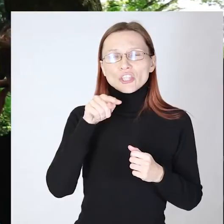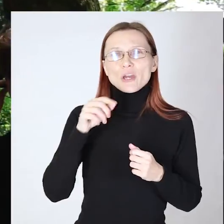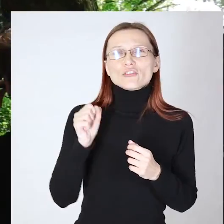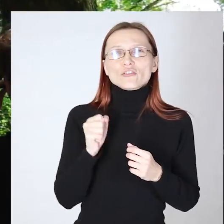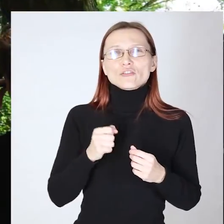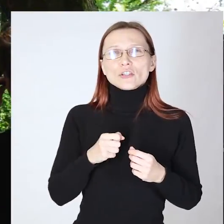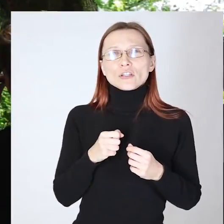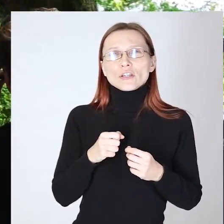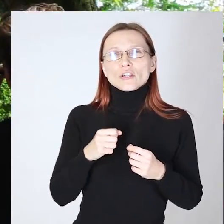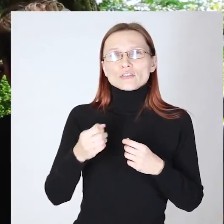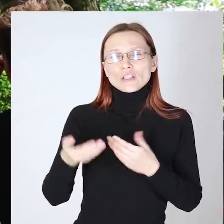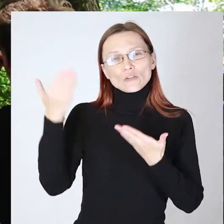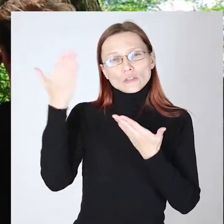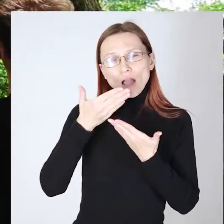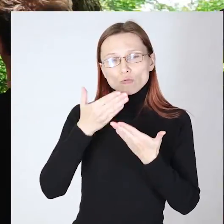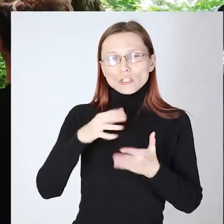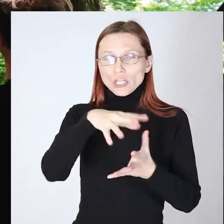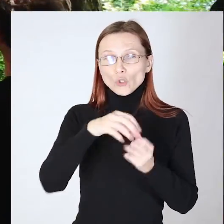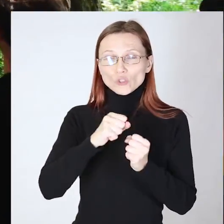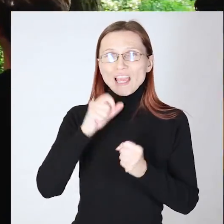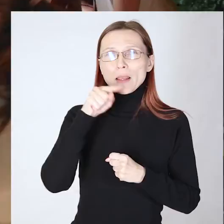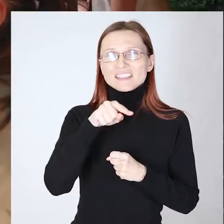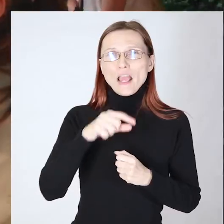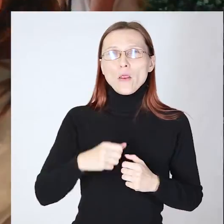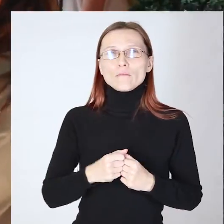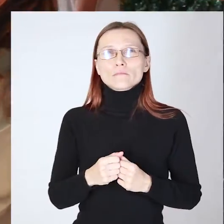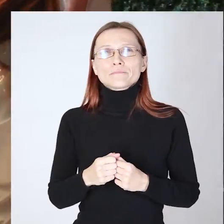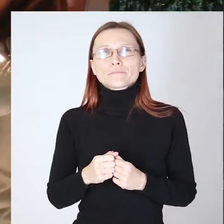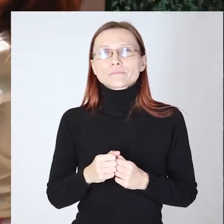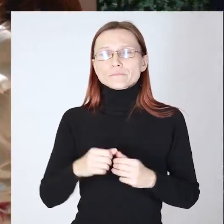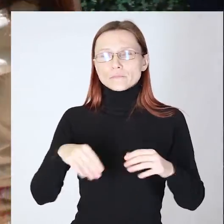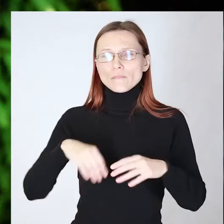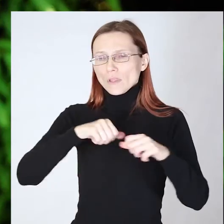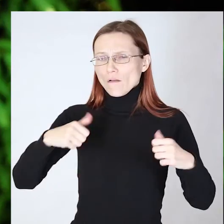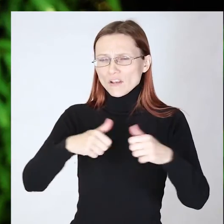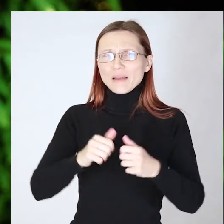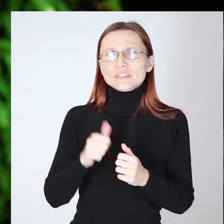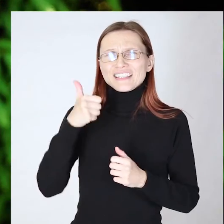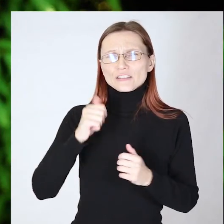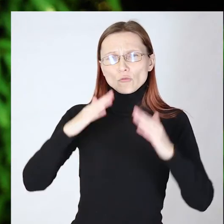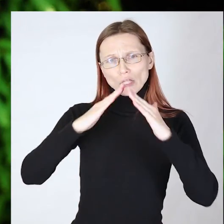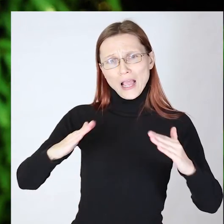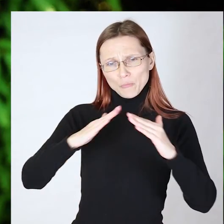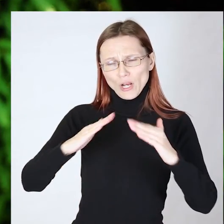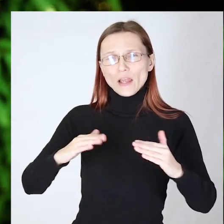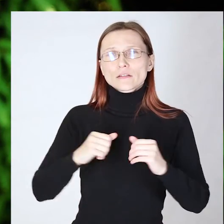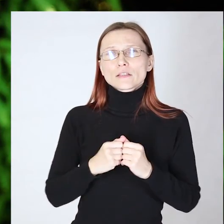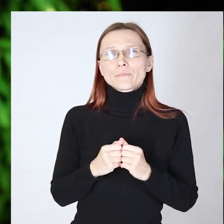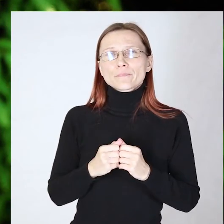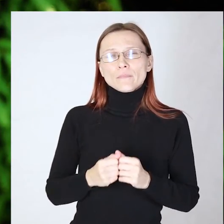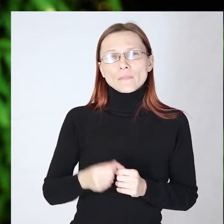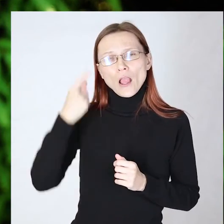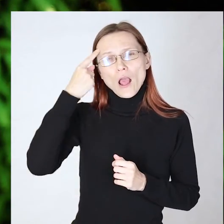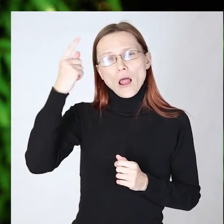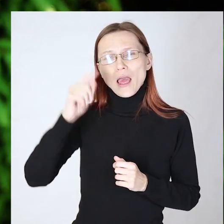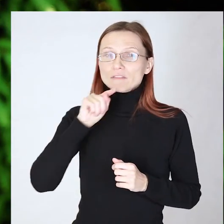získali pri dosiahnutí toho cieľa. Napríklad v rámci jedného tábora takým hlavným